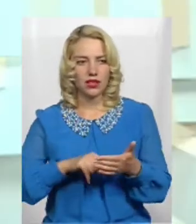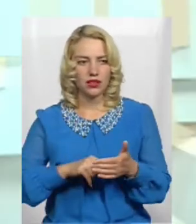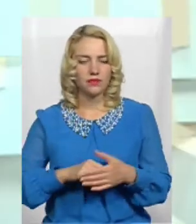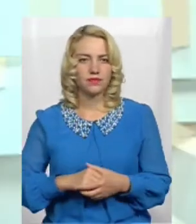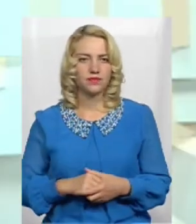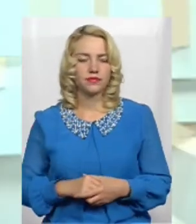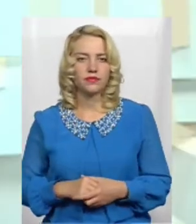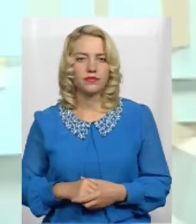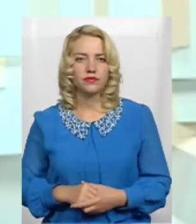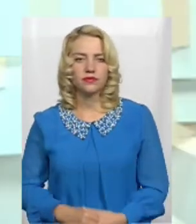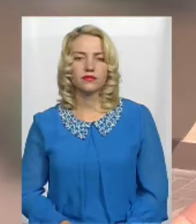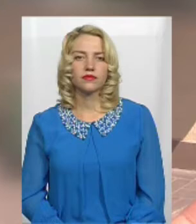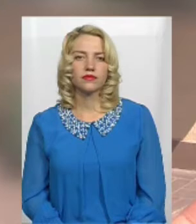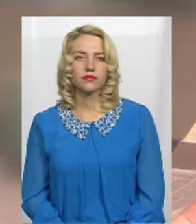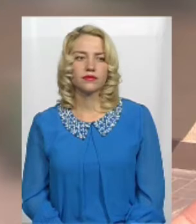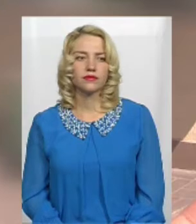округу. Прошу.